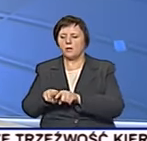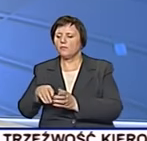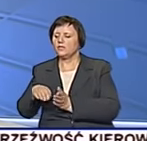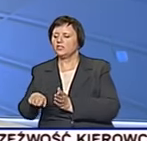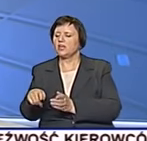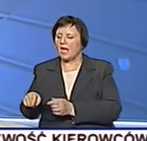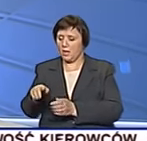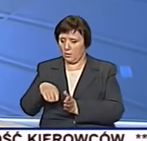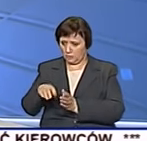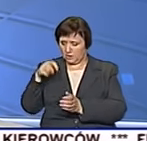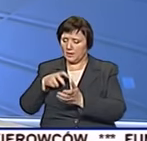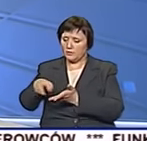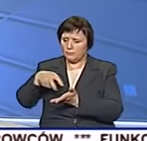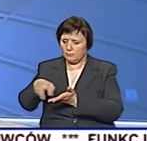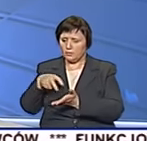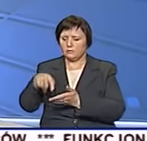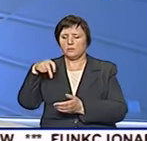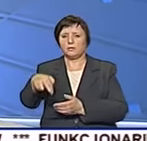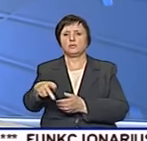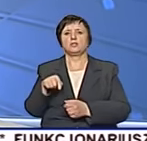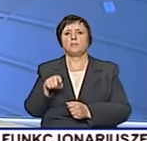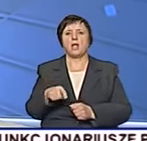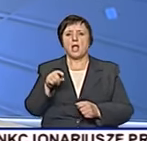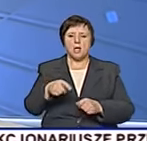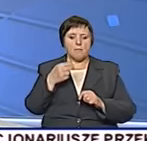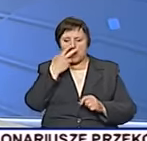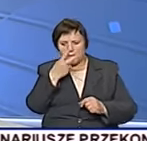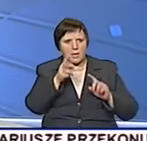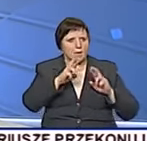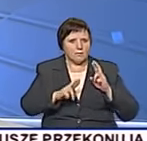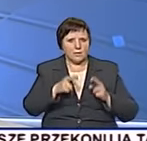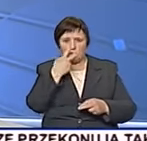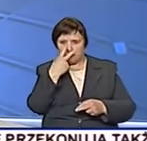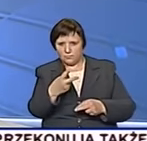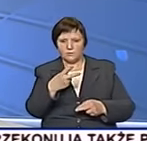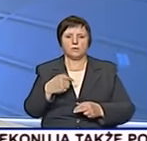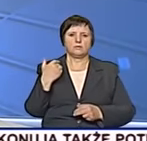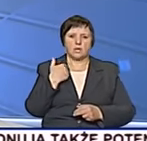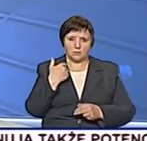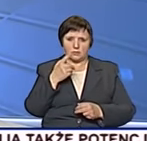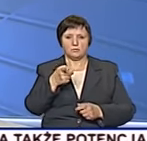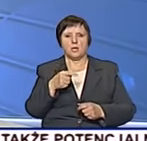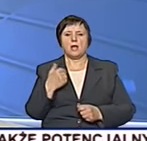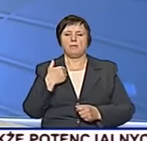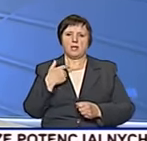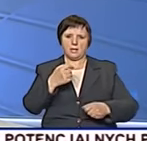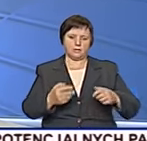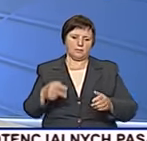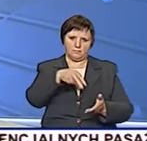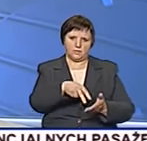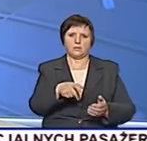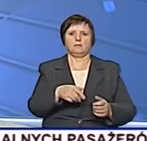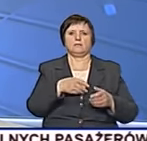Tam nakłaniają potencjalnych pasażerów samochodów osobowych, by reagowali, gdy kierowca wsiada za kółko na podwójnym gazie.